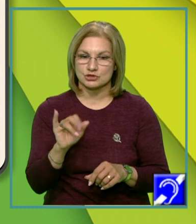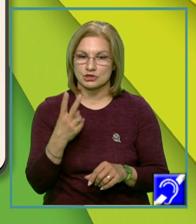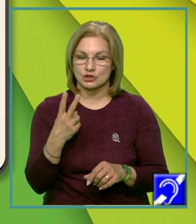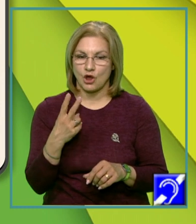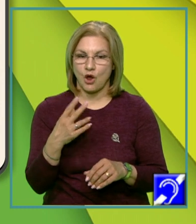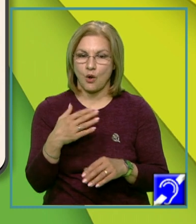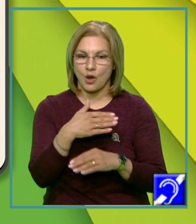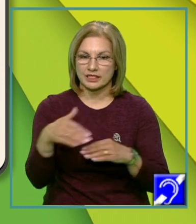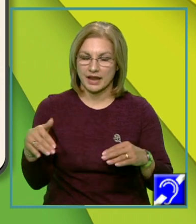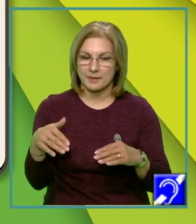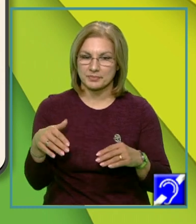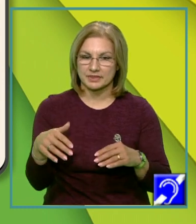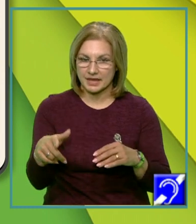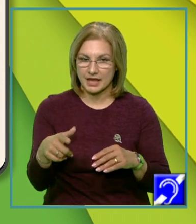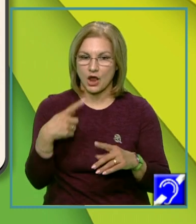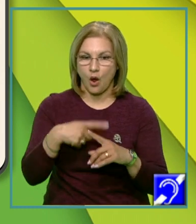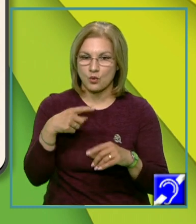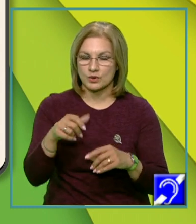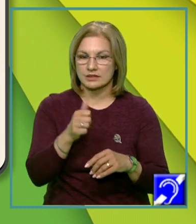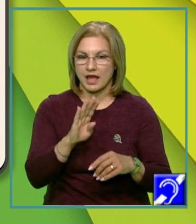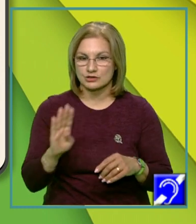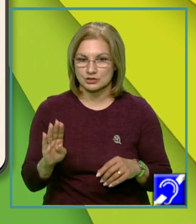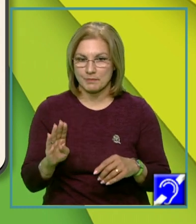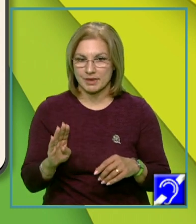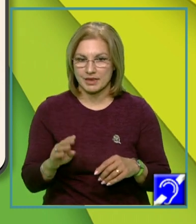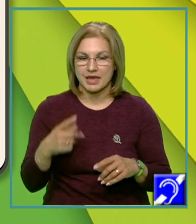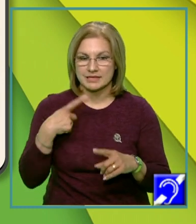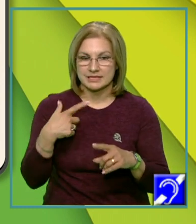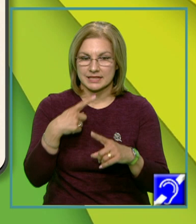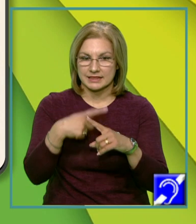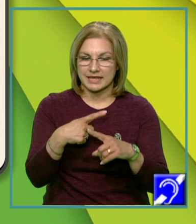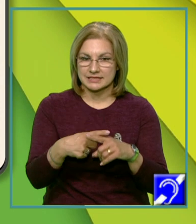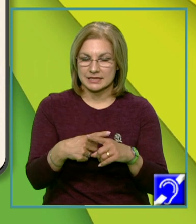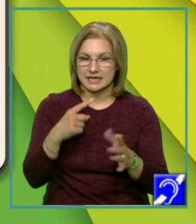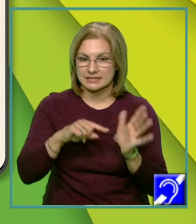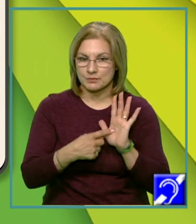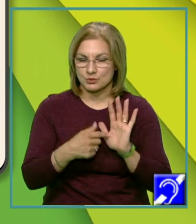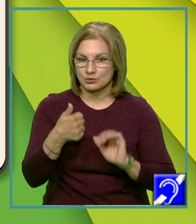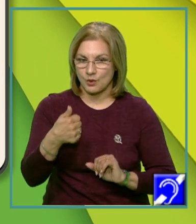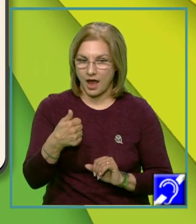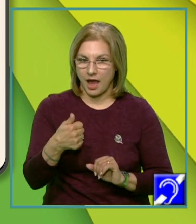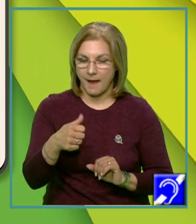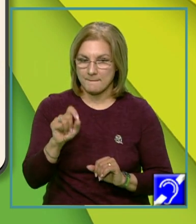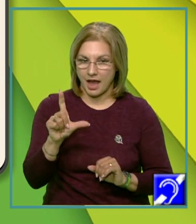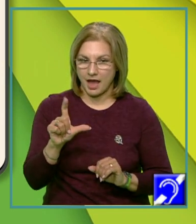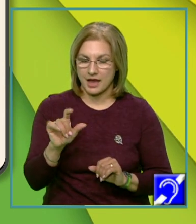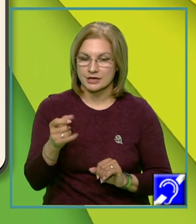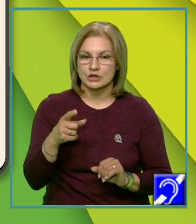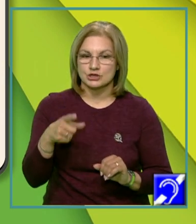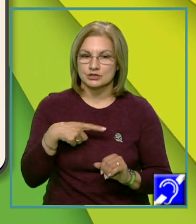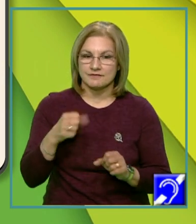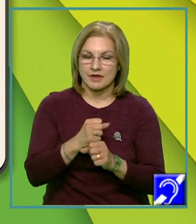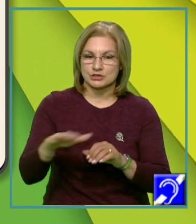drepte concurente a și b care se intersectează în punctul A mare determină